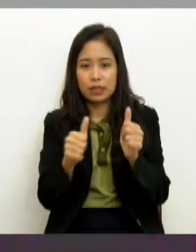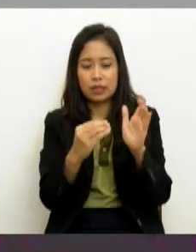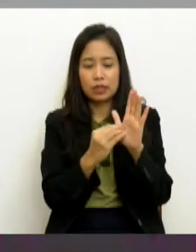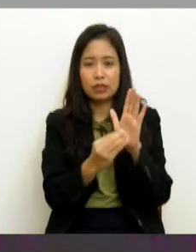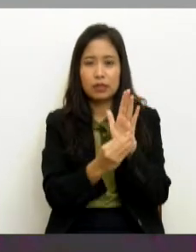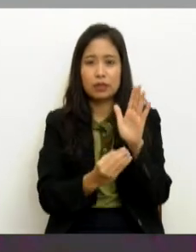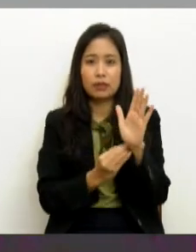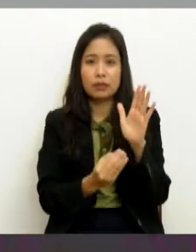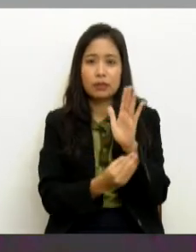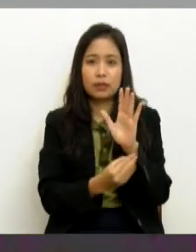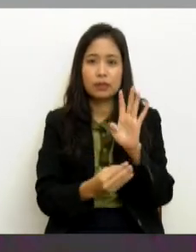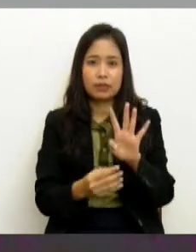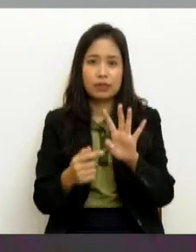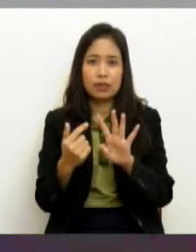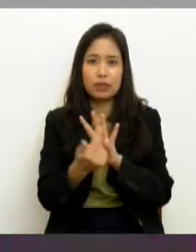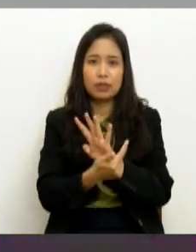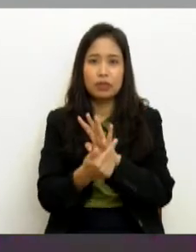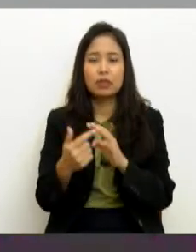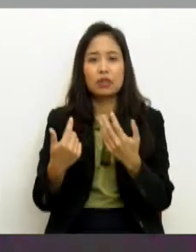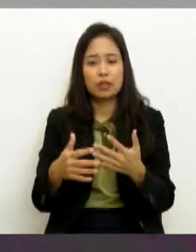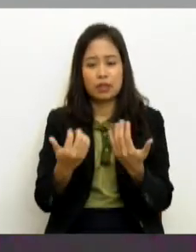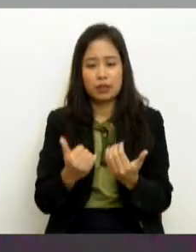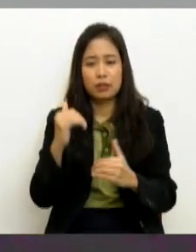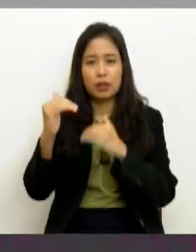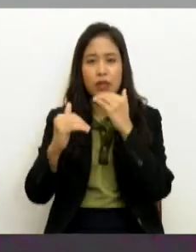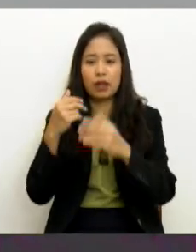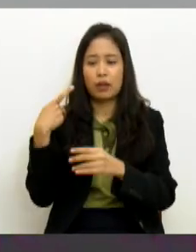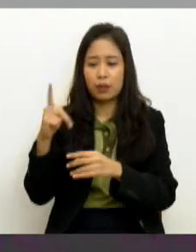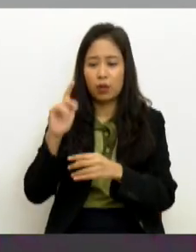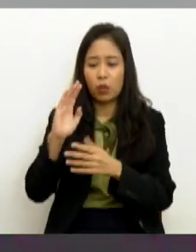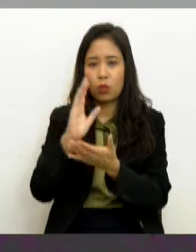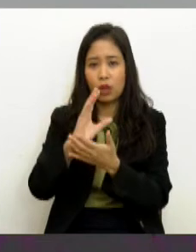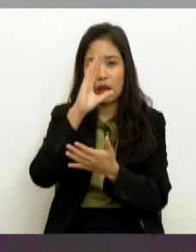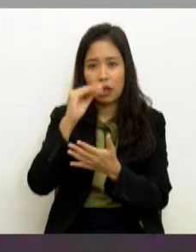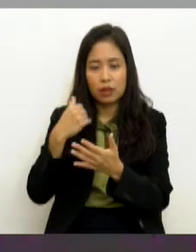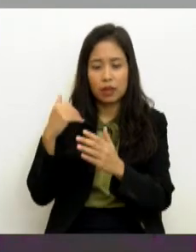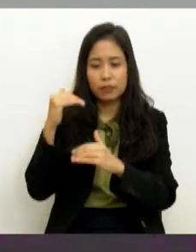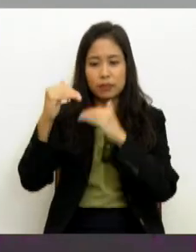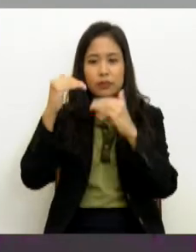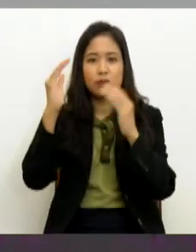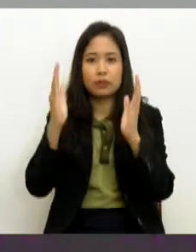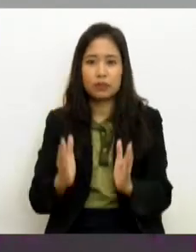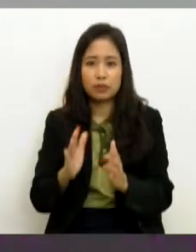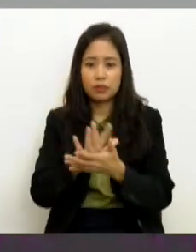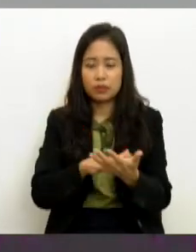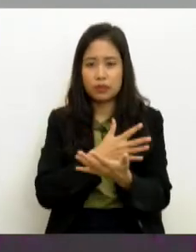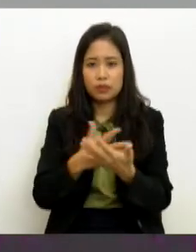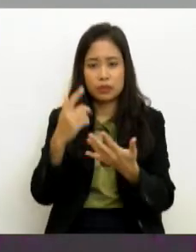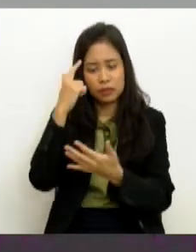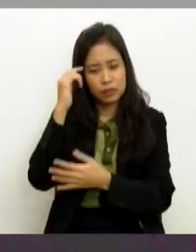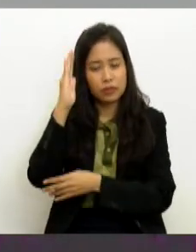วิธีการนี้จะช่วยสร้างยกระดับคุณภาพการศึกษาและแก้ปัญหาการขาดแคลนบุคลากรนะในอนาคตได้เป็นอ